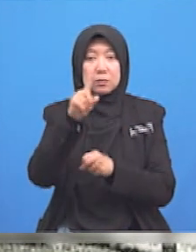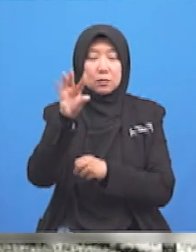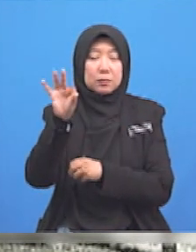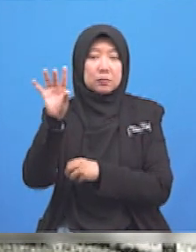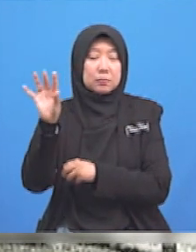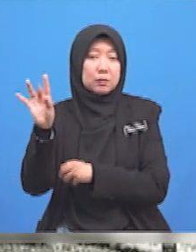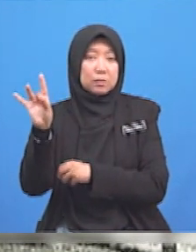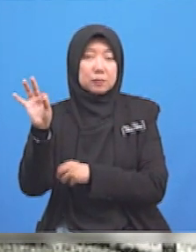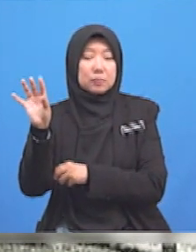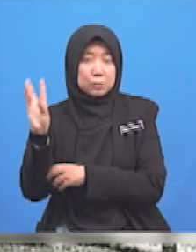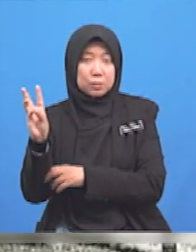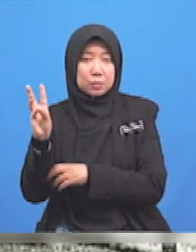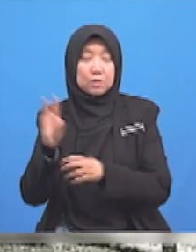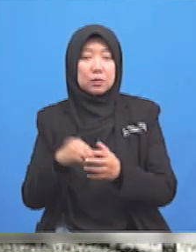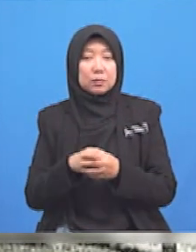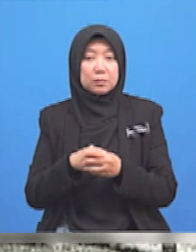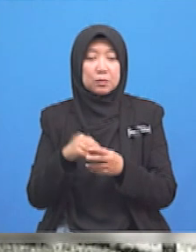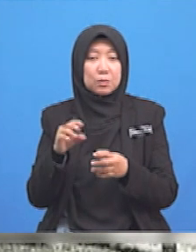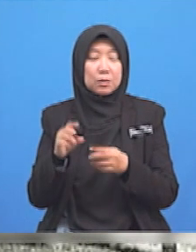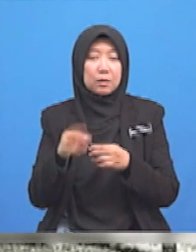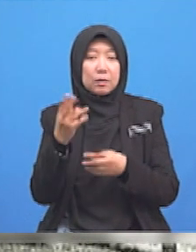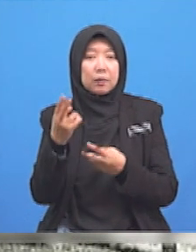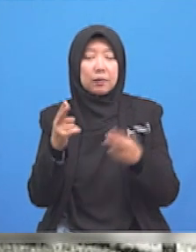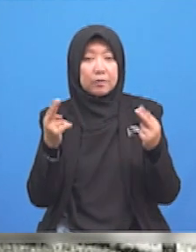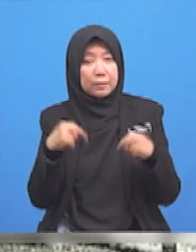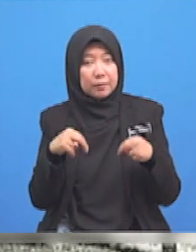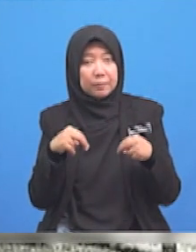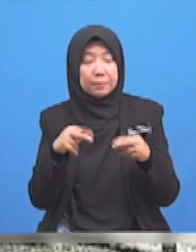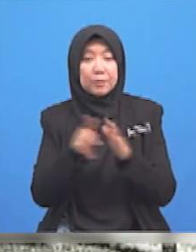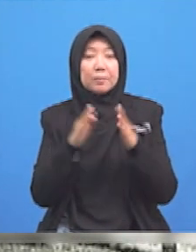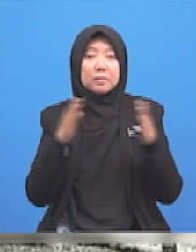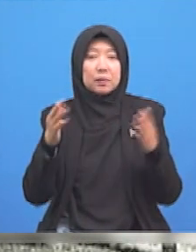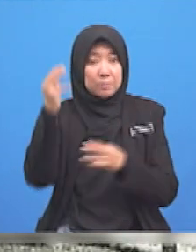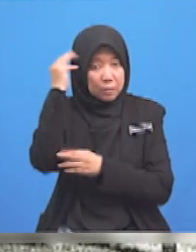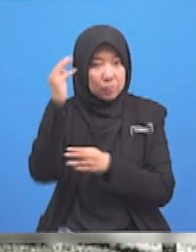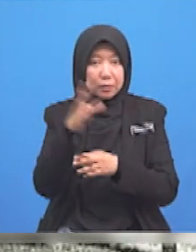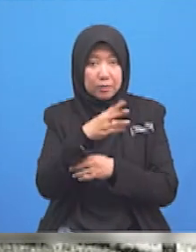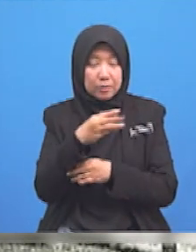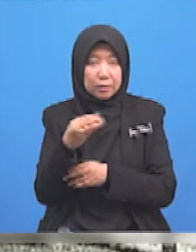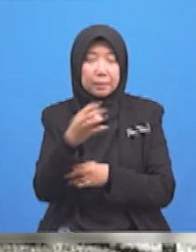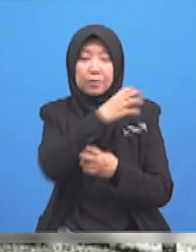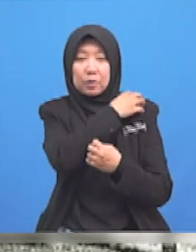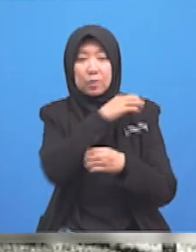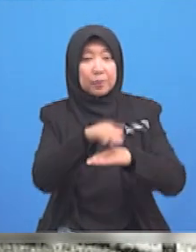1897. Durbar ini dihadiri oleh raja-raja, pembesar Melayu dan pegawai